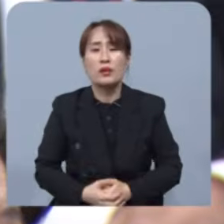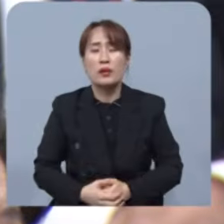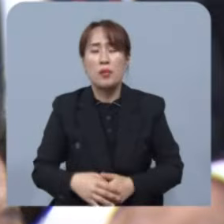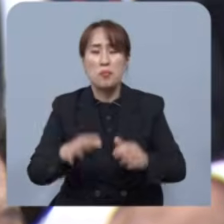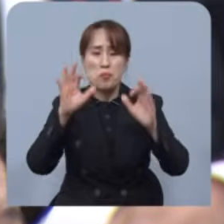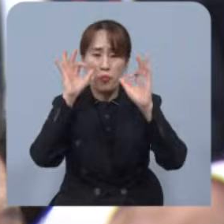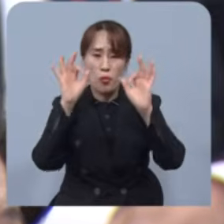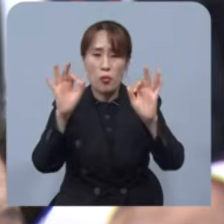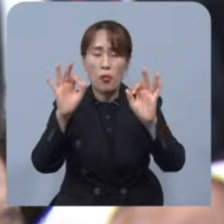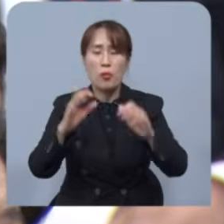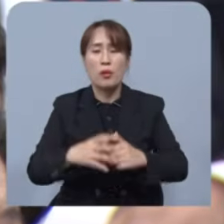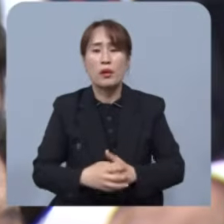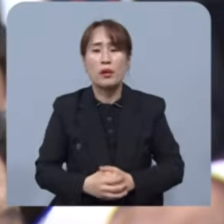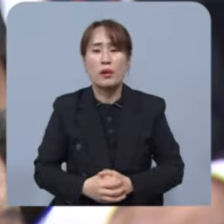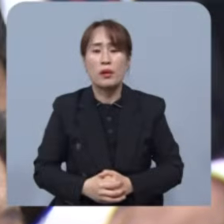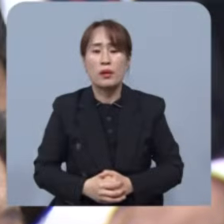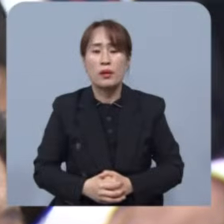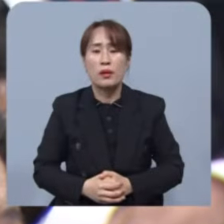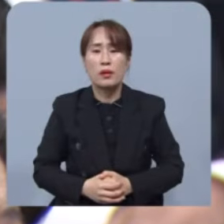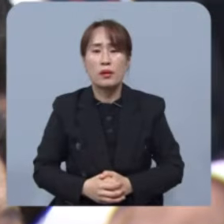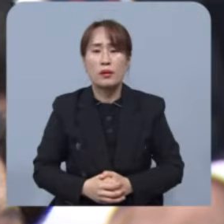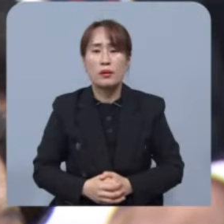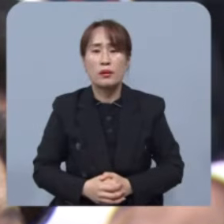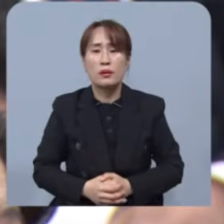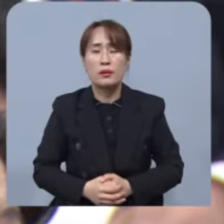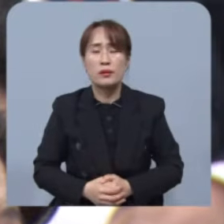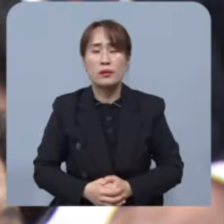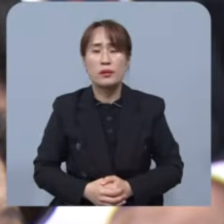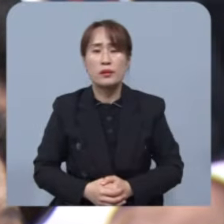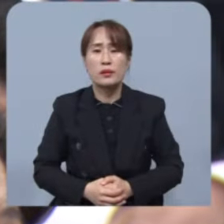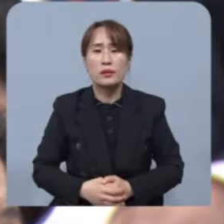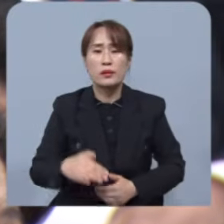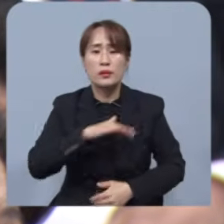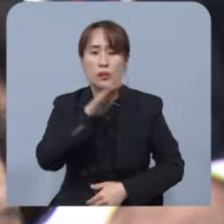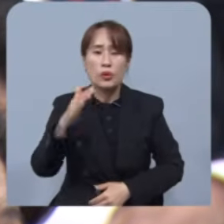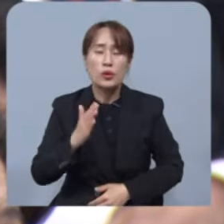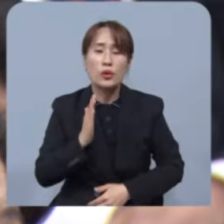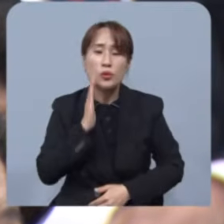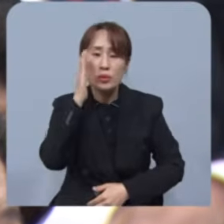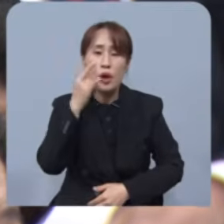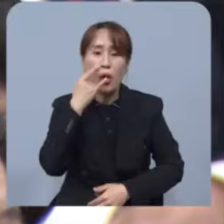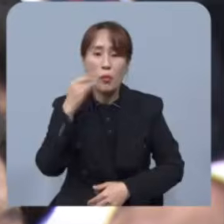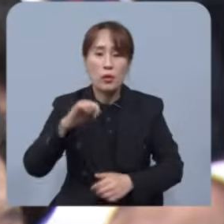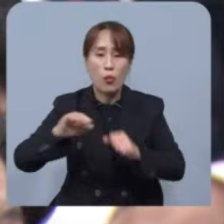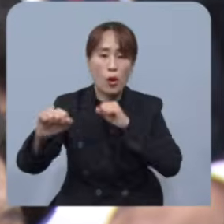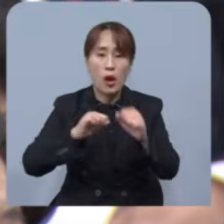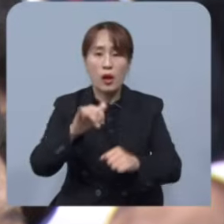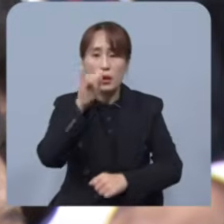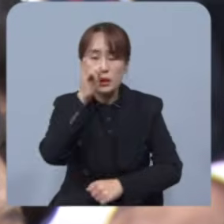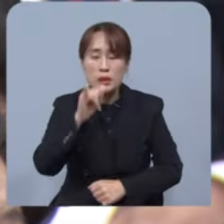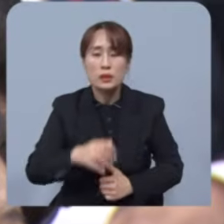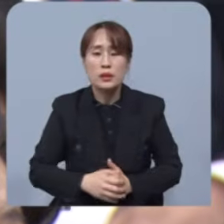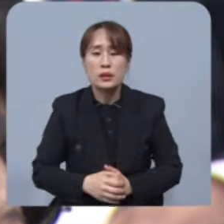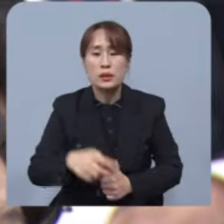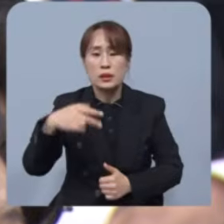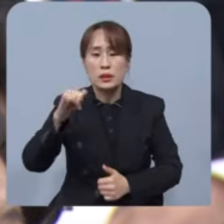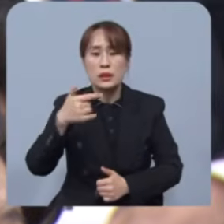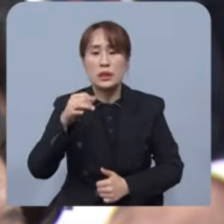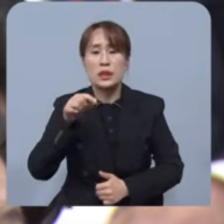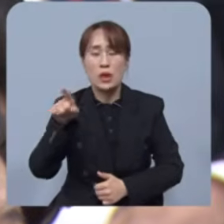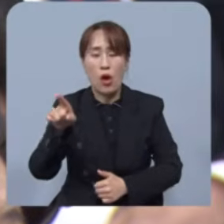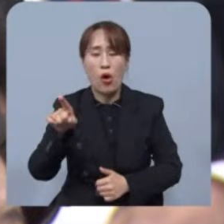보면 그쪽에 있다 보니까 저희 녹색 어머니 활동도 있고 시니어